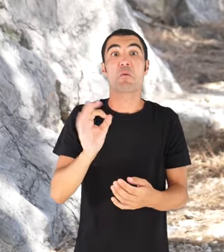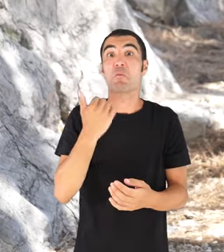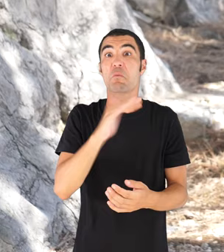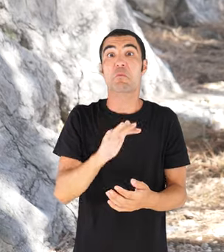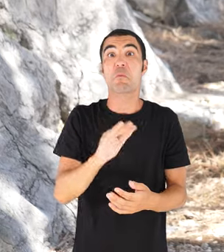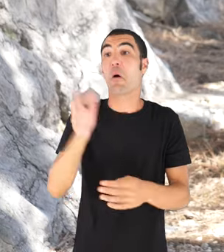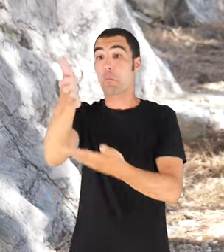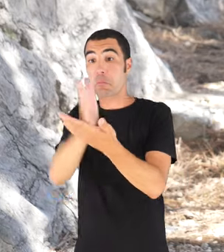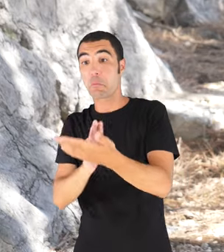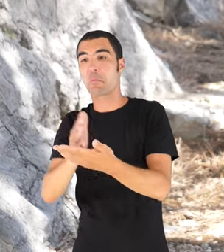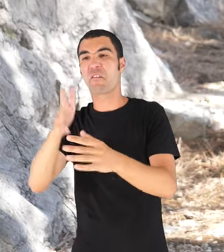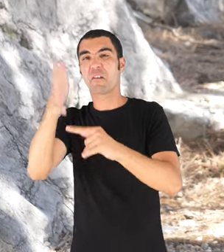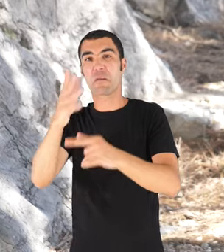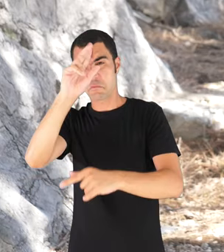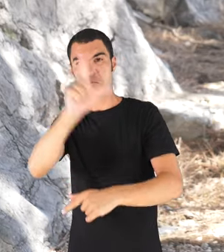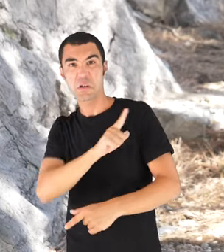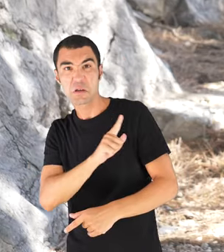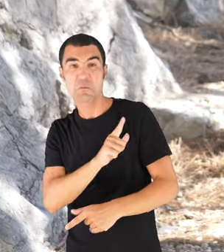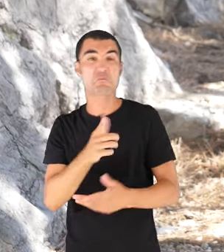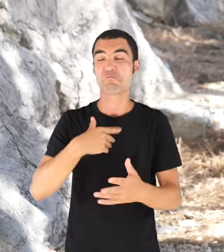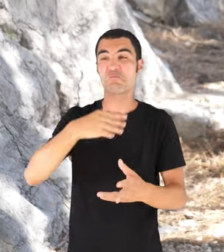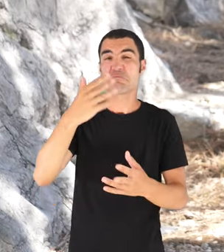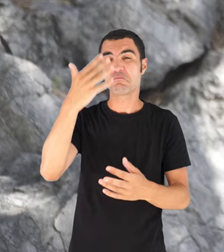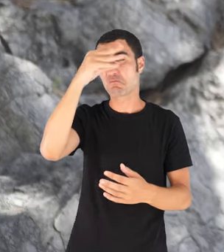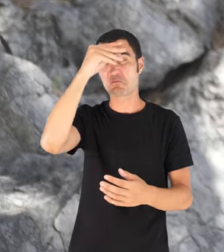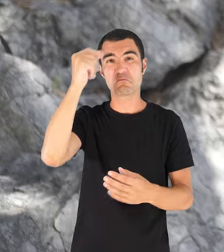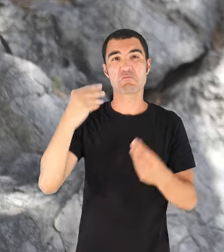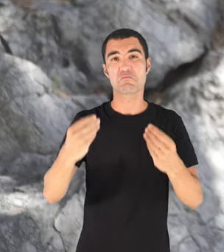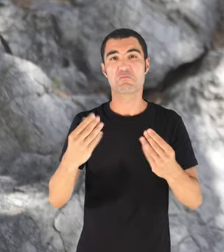també, no sé si era mitja fàbrica militar, no me'n recordo molt bé.